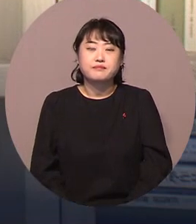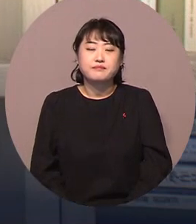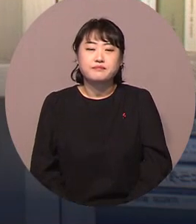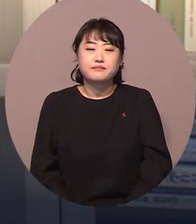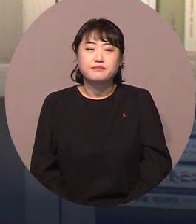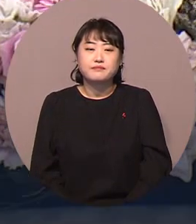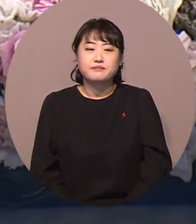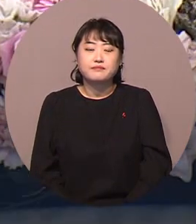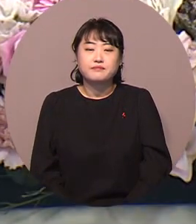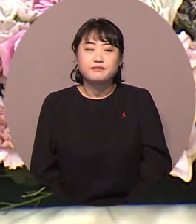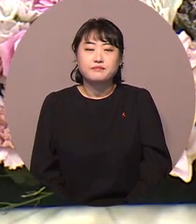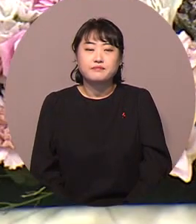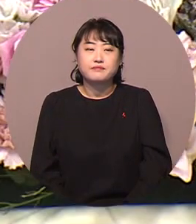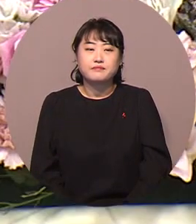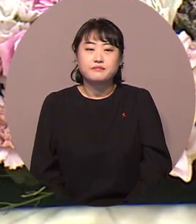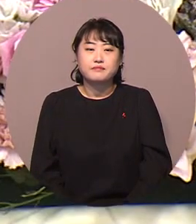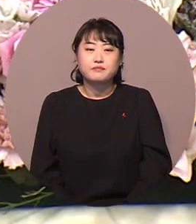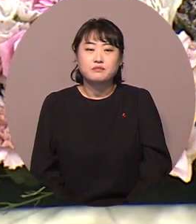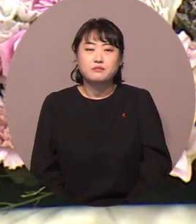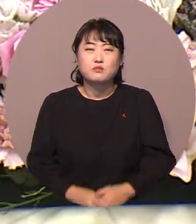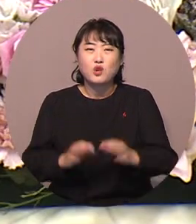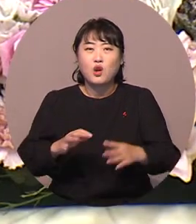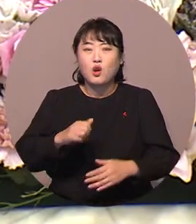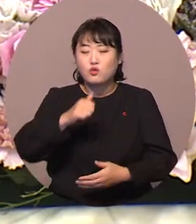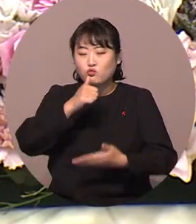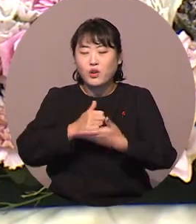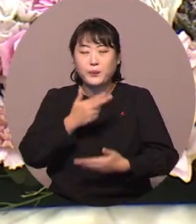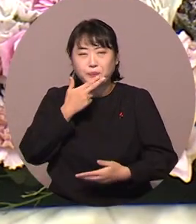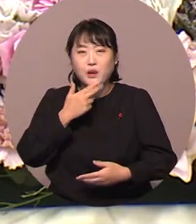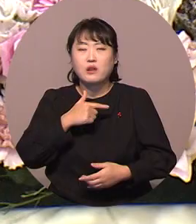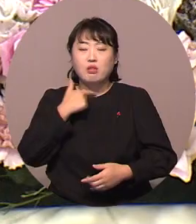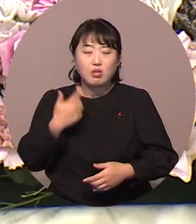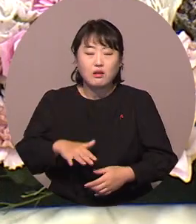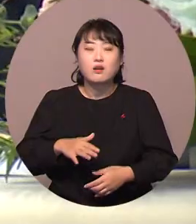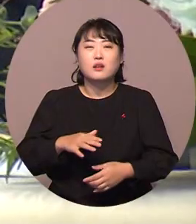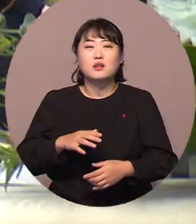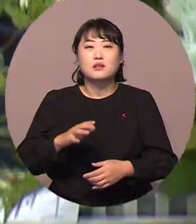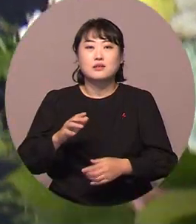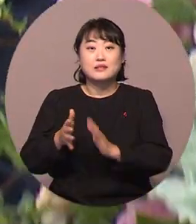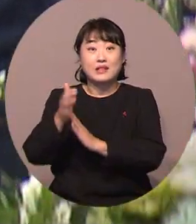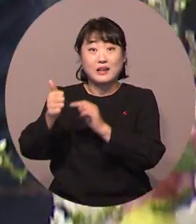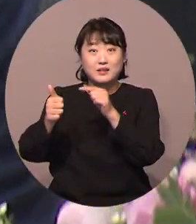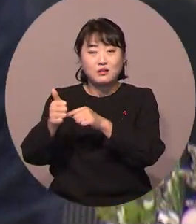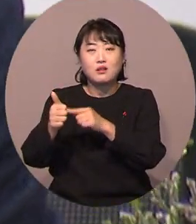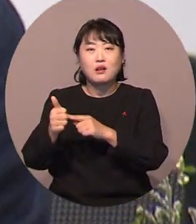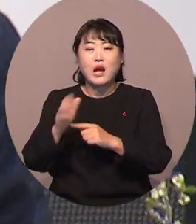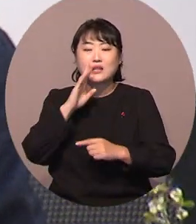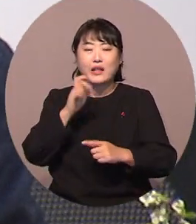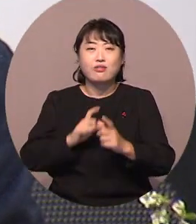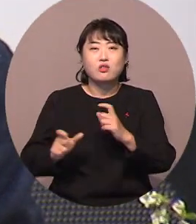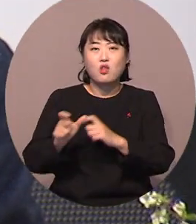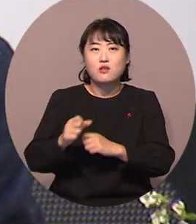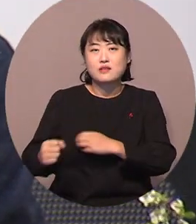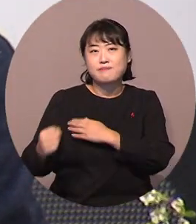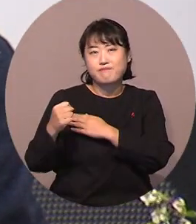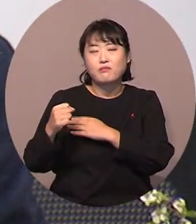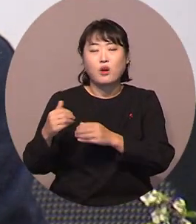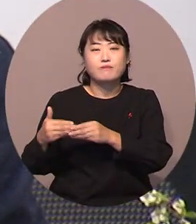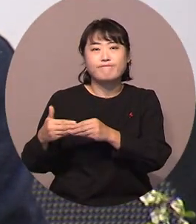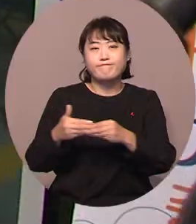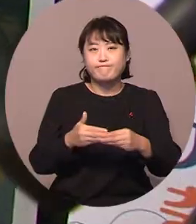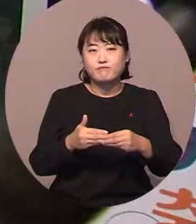소통을 잘하고 그동안 쭉 무죄를 주장해왔던 박시장은 아산 시정을 더 힘차게 끌고 나가겠다고